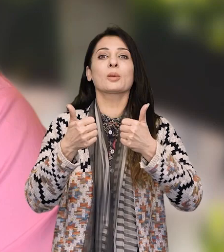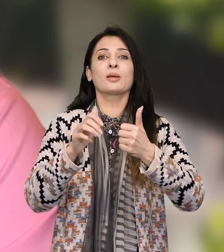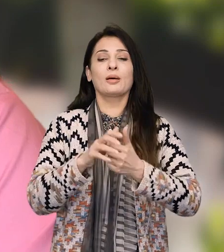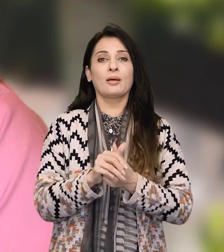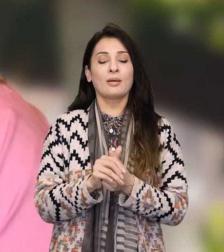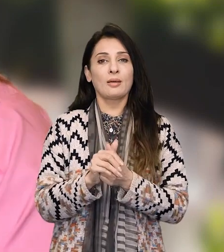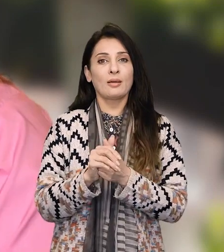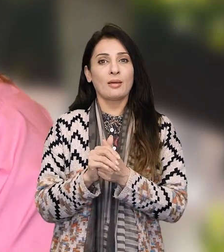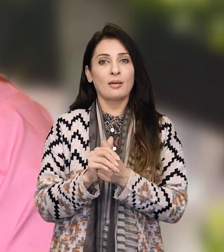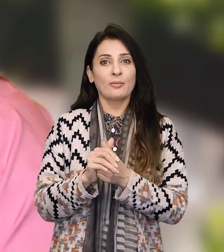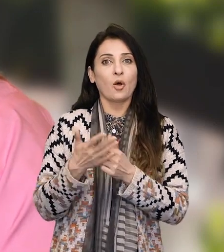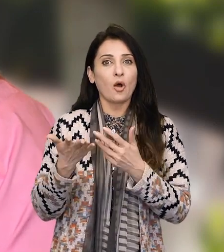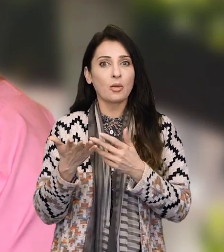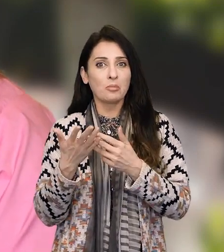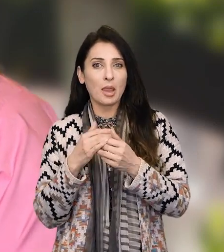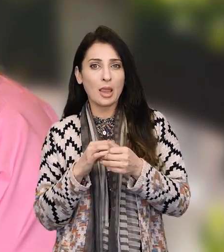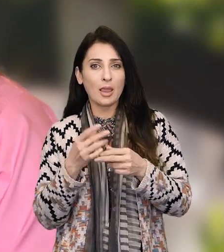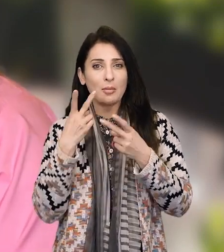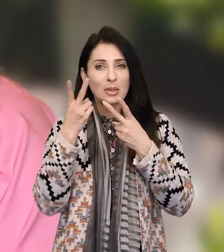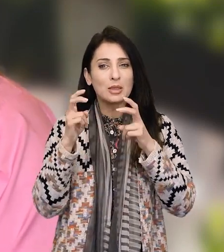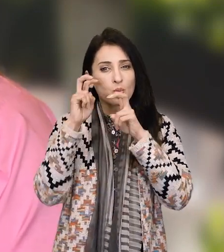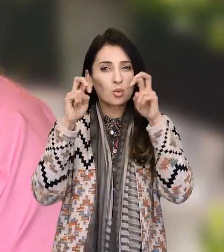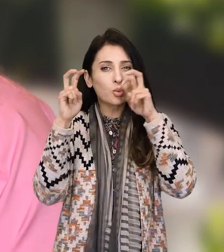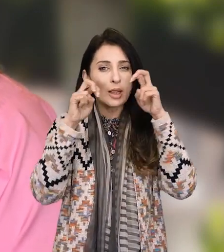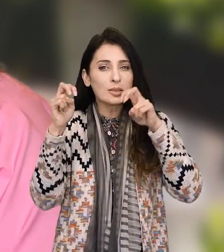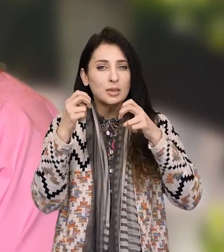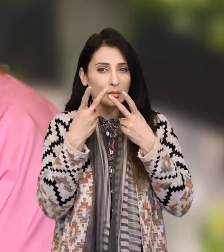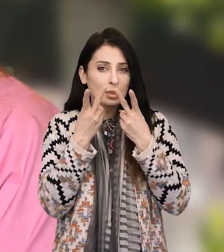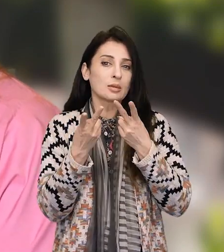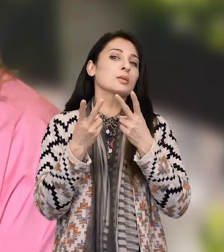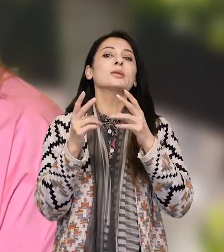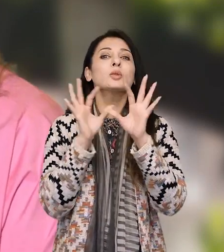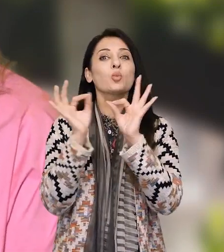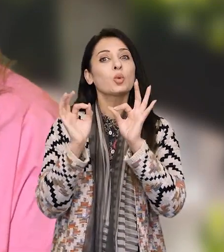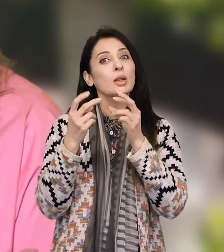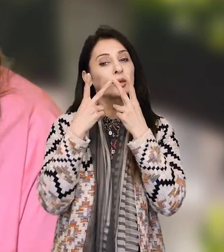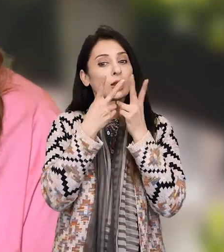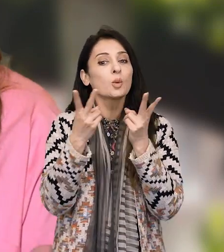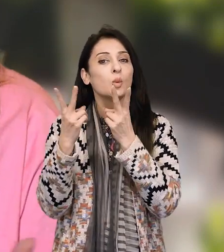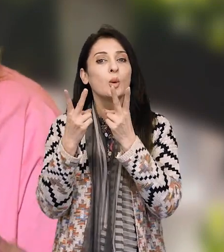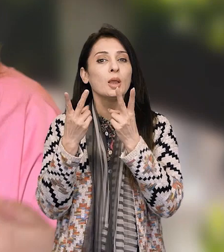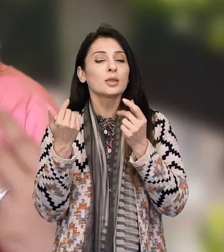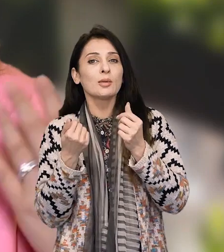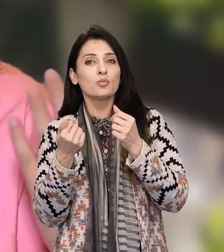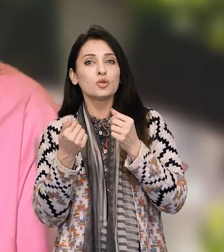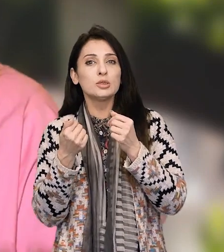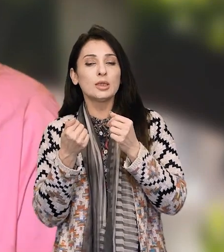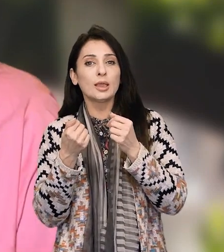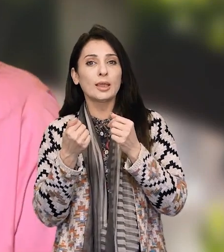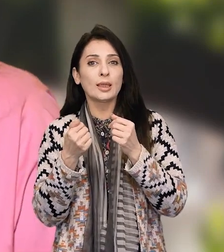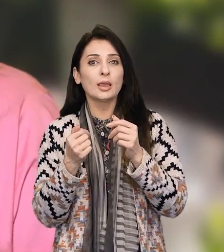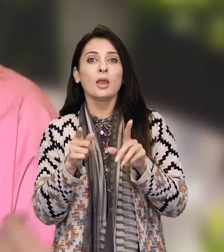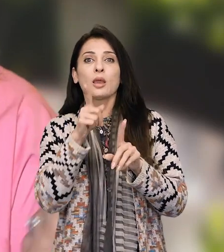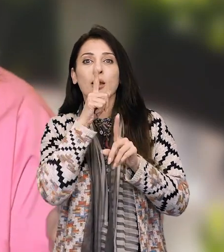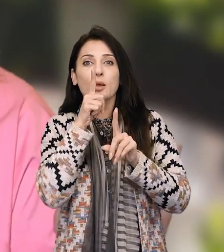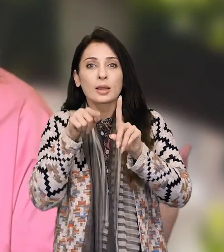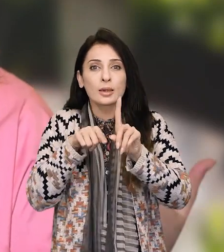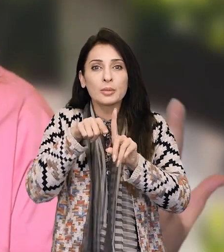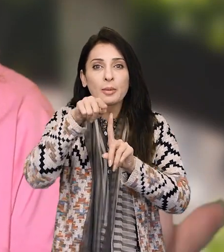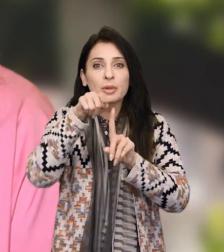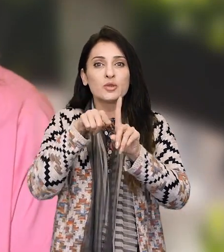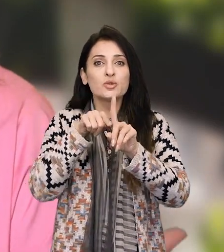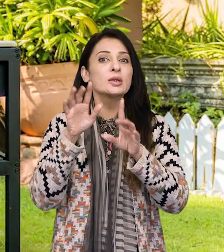from there, and because I was on the testing side of the products and I knew कि मुझे क्या temperatures चाहिए, मुझे क्यों चाहिए,